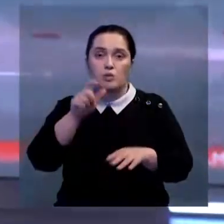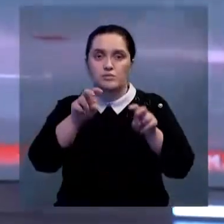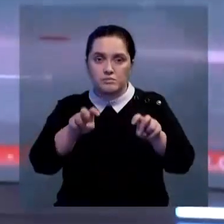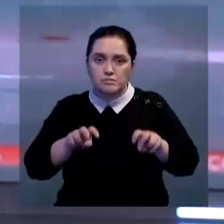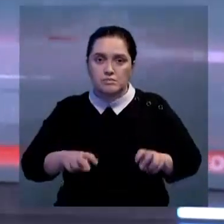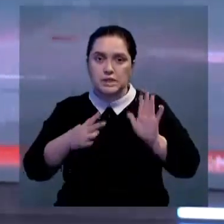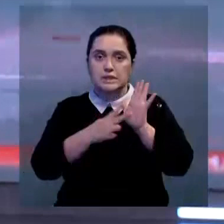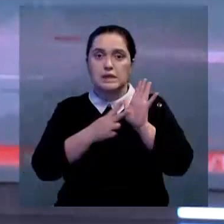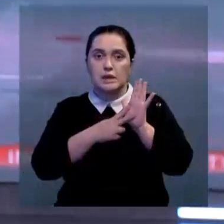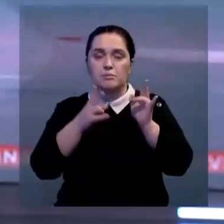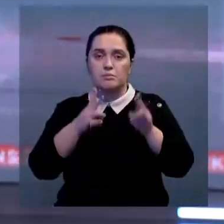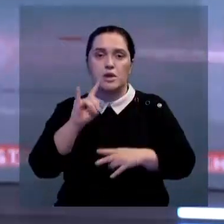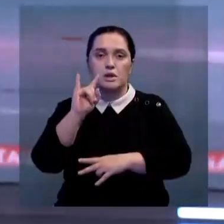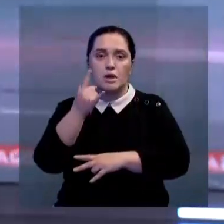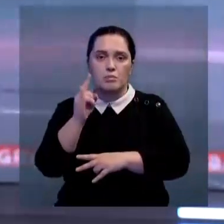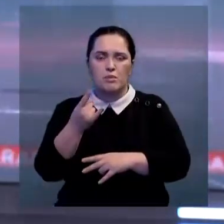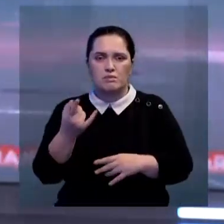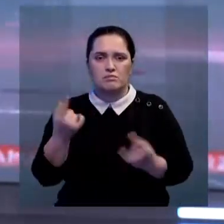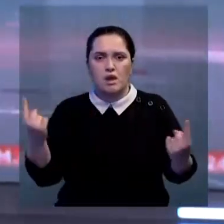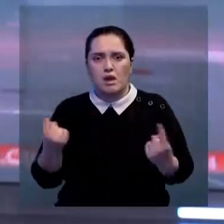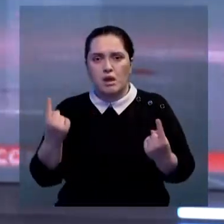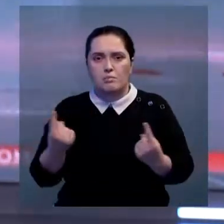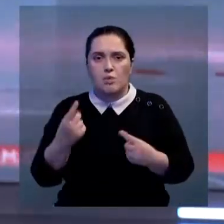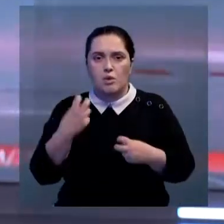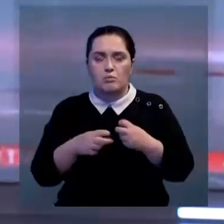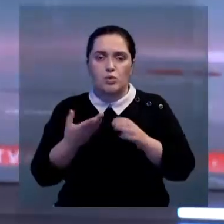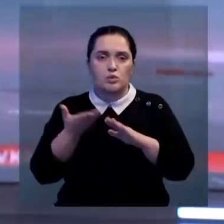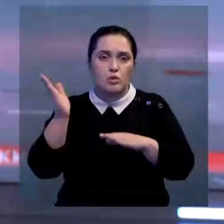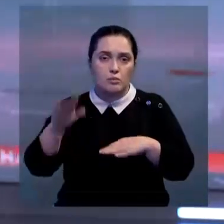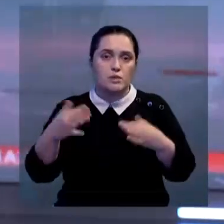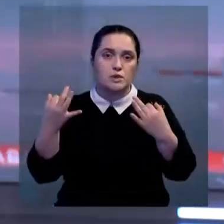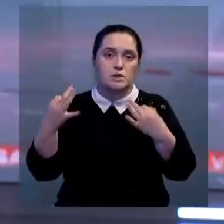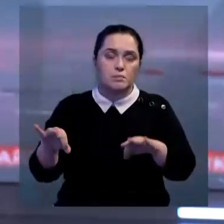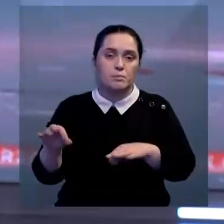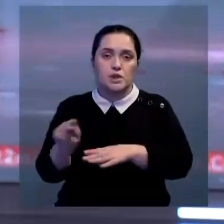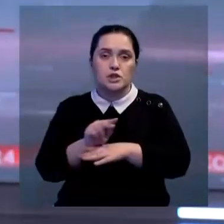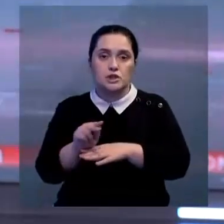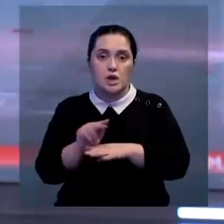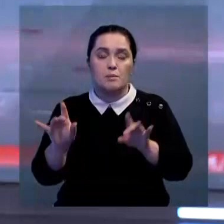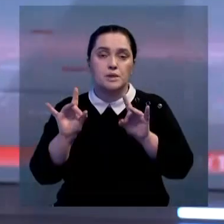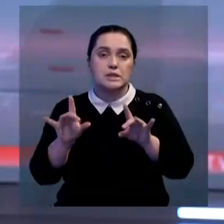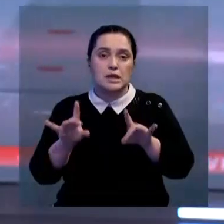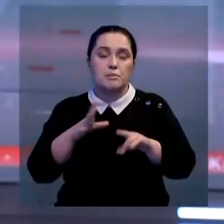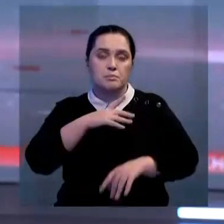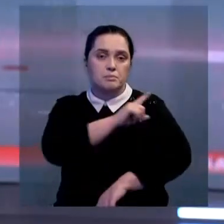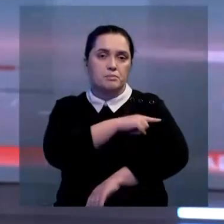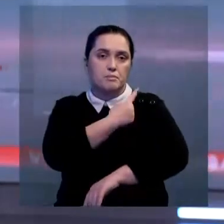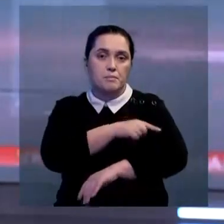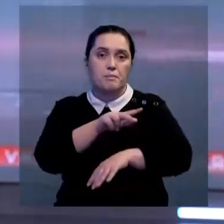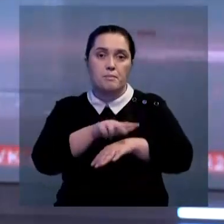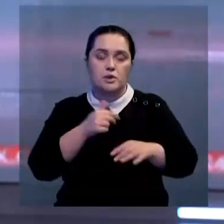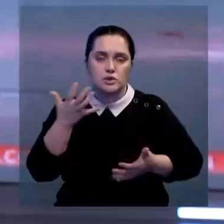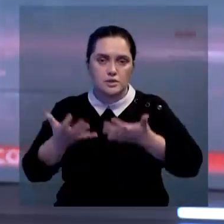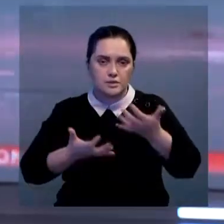их семеро, в том числе ребенок, получили незначительные травмы и уже отпущены домой на амбулаторное лечение. Об этом рассказали медики.